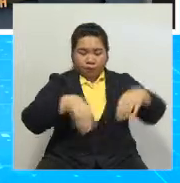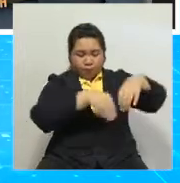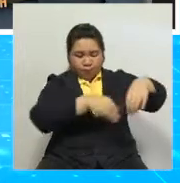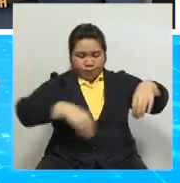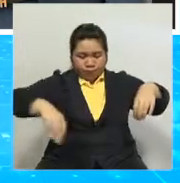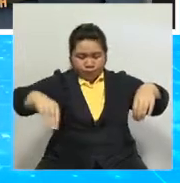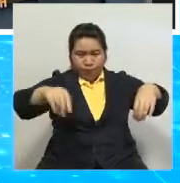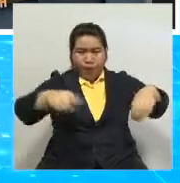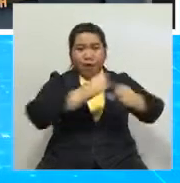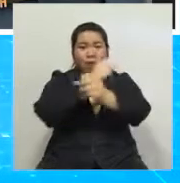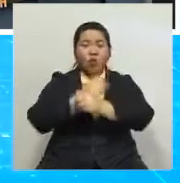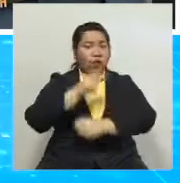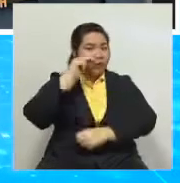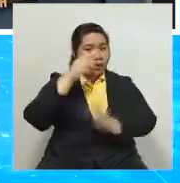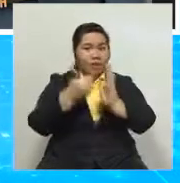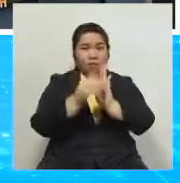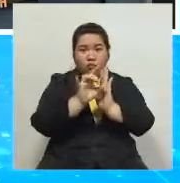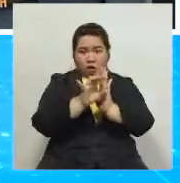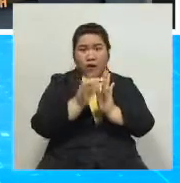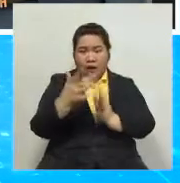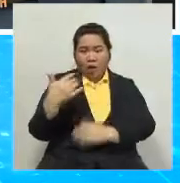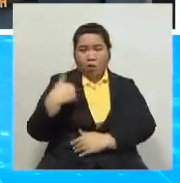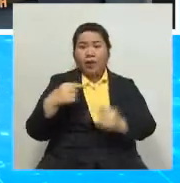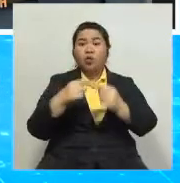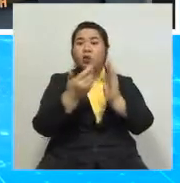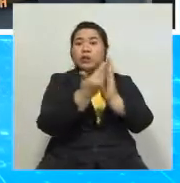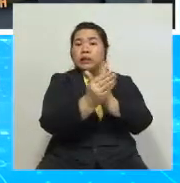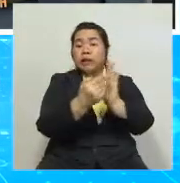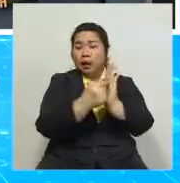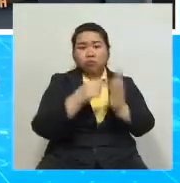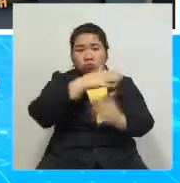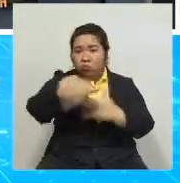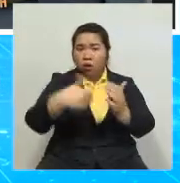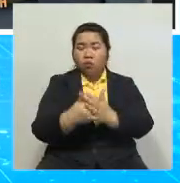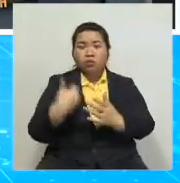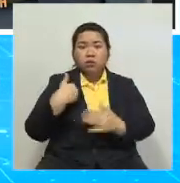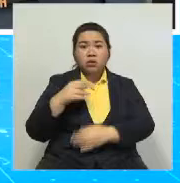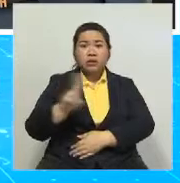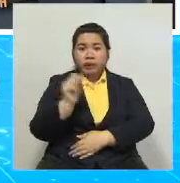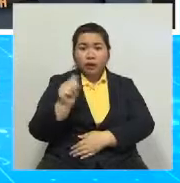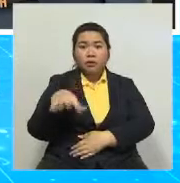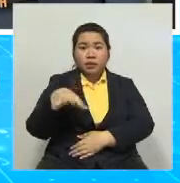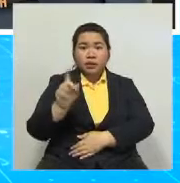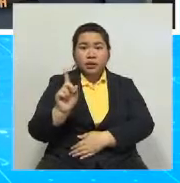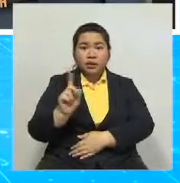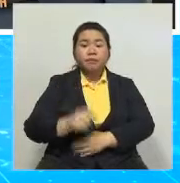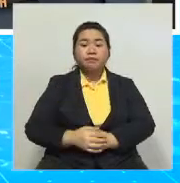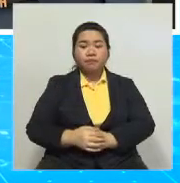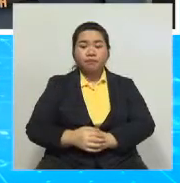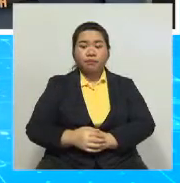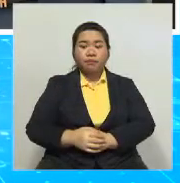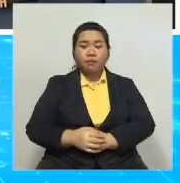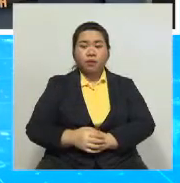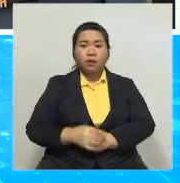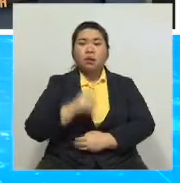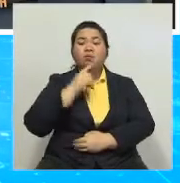ำที่ร้อยเอ็ดแล้วเนี่ยถ้าเราไปดูผนังกั้นน้ำในพื้นที่ภาคอีสานทั้งหมดแล้วภาพรวมเนี่ยยังคงใช้งานได้ดีอยู่ใช่ไหมครับ ใช่ แม้ว่าจะมีฝ